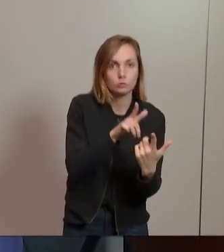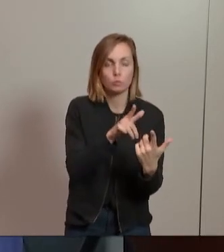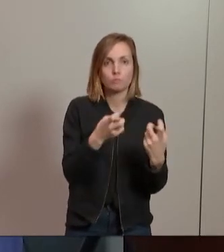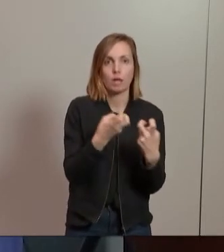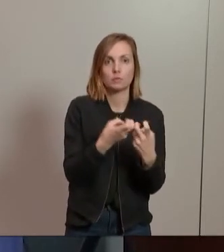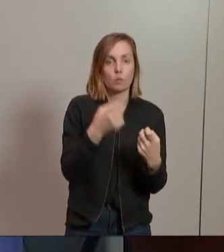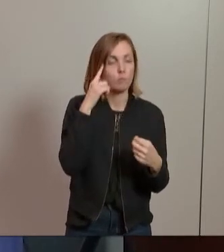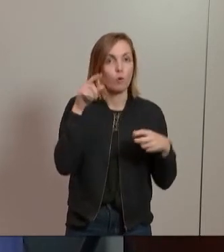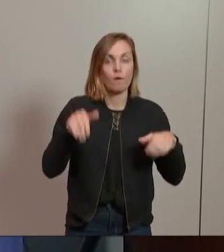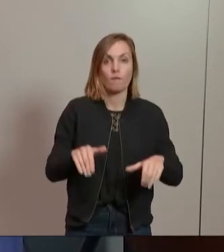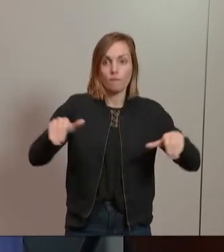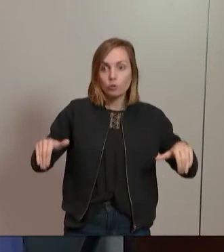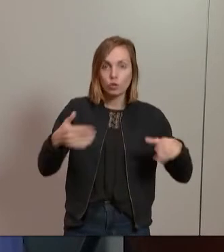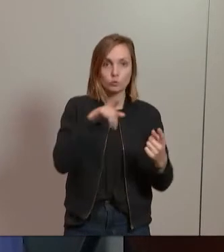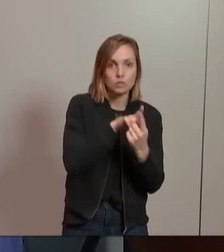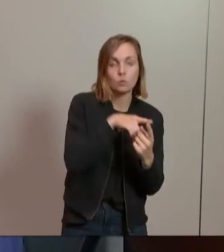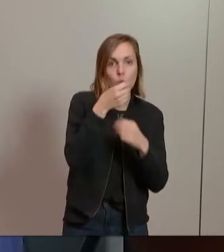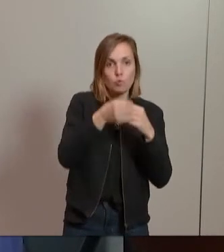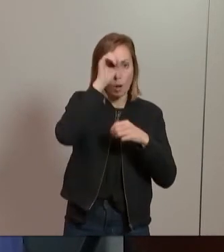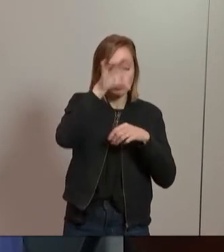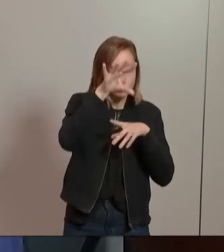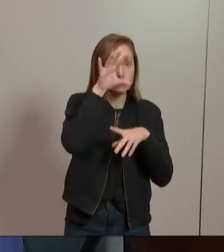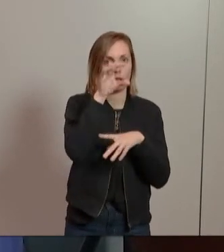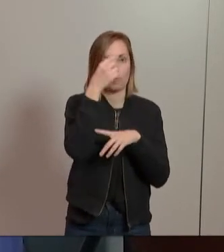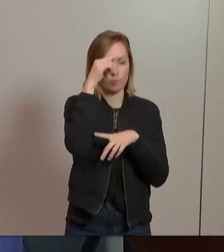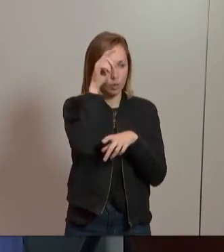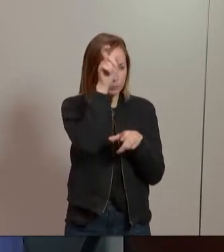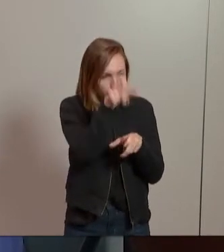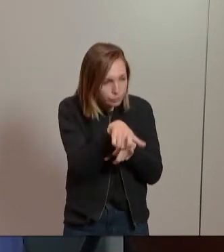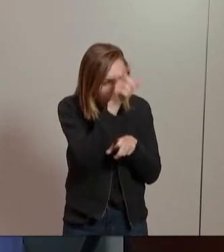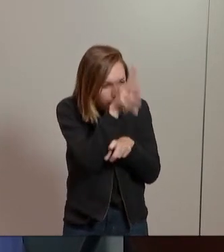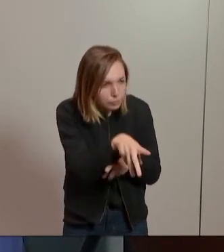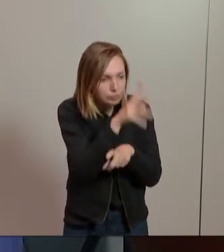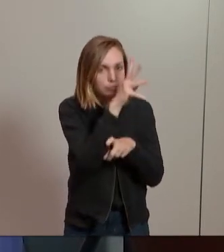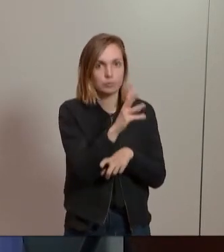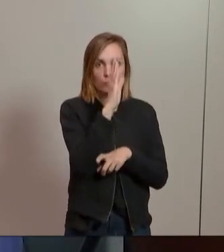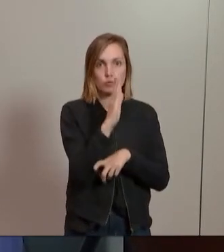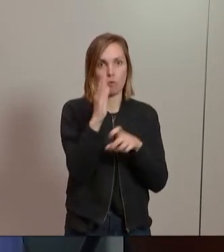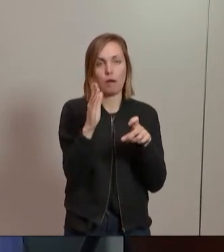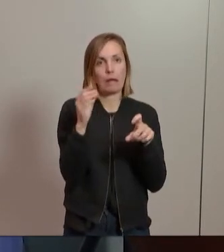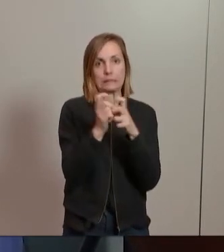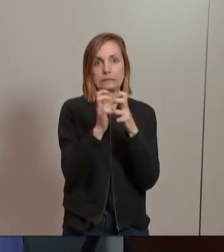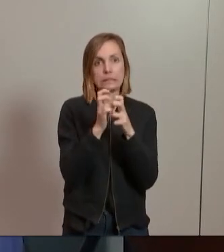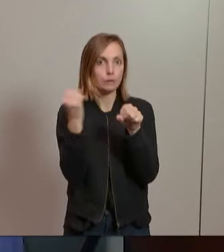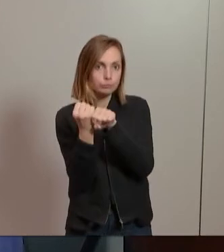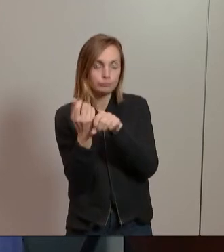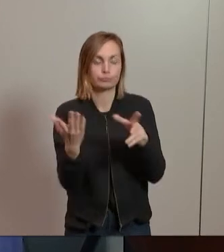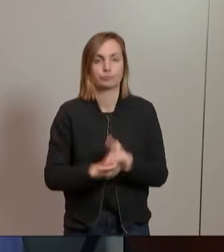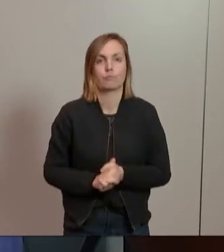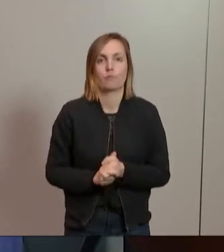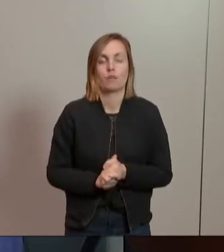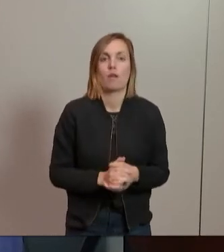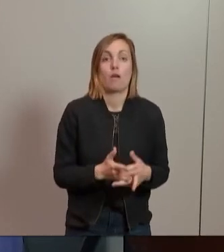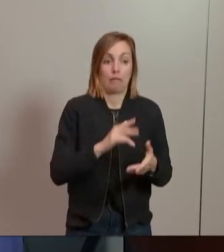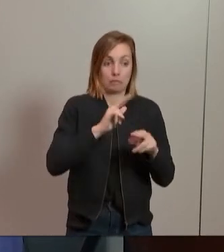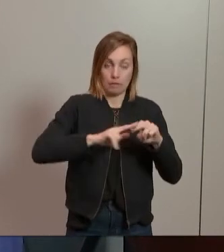de consultation électrique, lampes d'auscultation ou tout autre appareil médical nécessitant une alimentation électrique. La demande de travaux